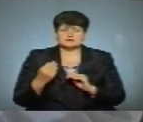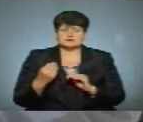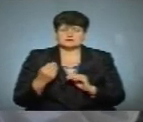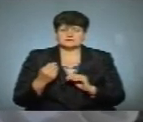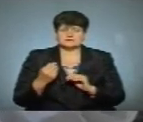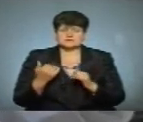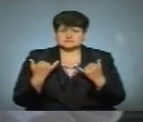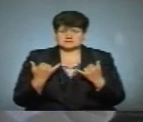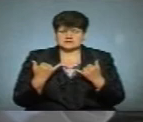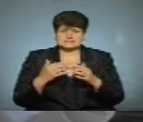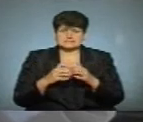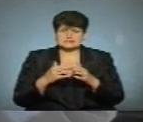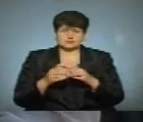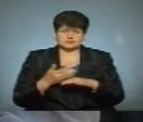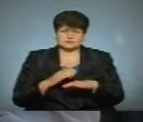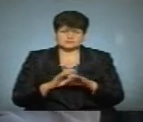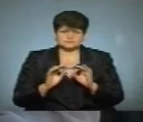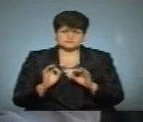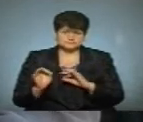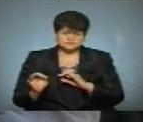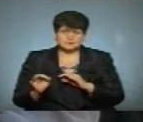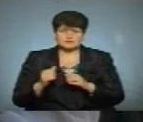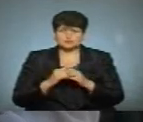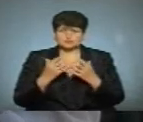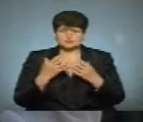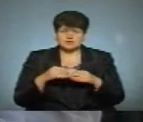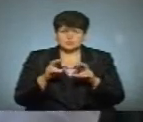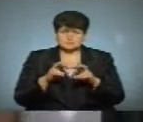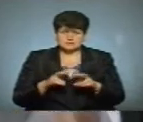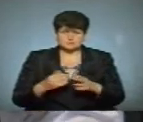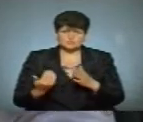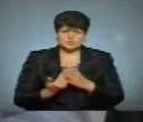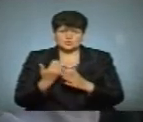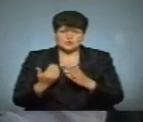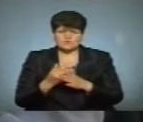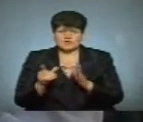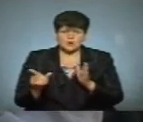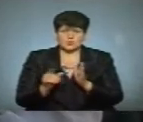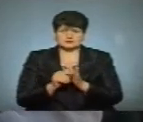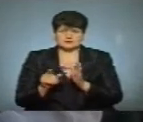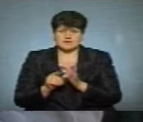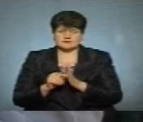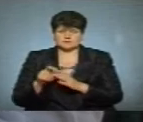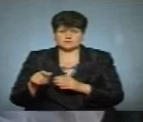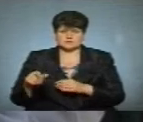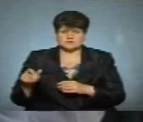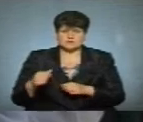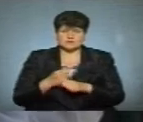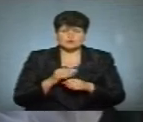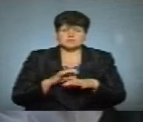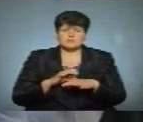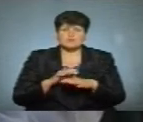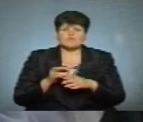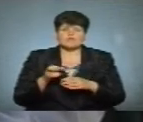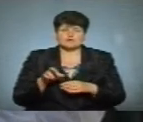його стан зараз середньої важкості, стабільний. Ми кожного дня обстежуємо нових контактних осіб, і робота проводиться,